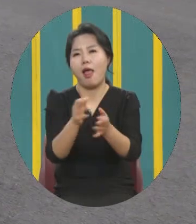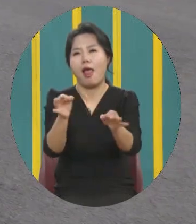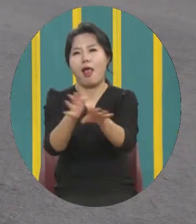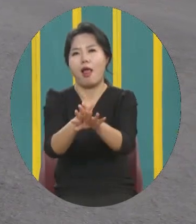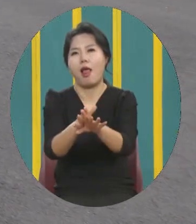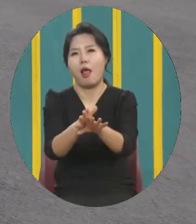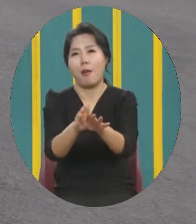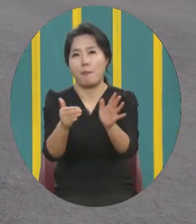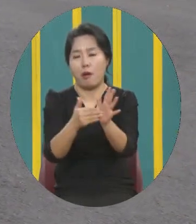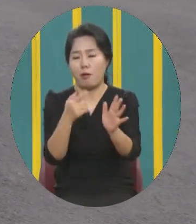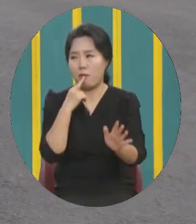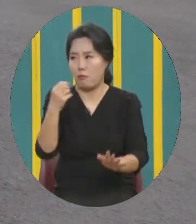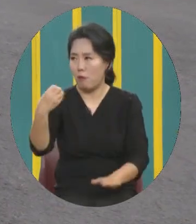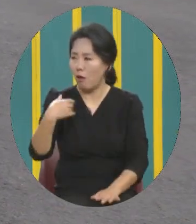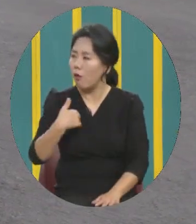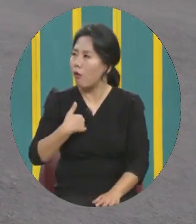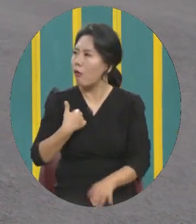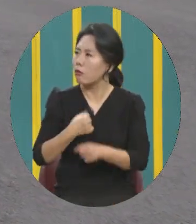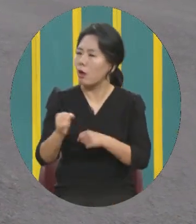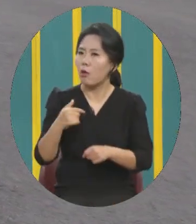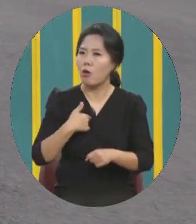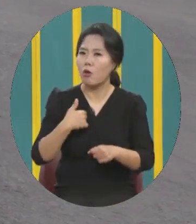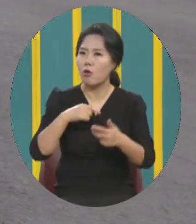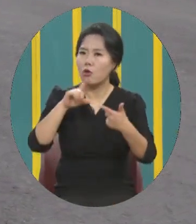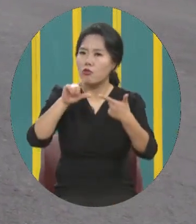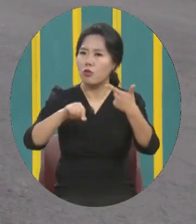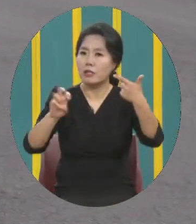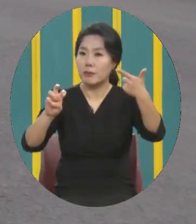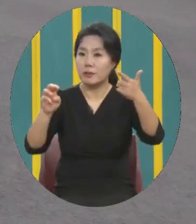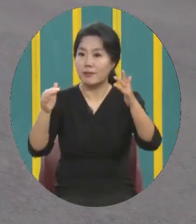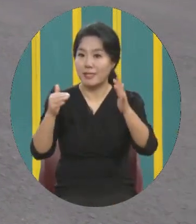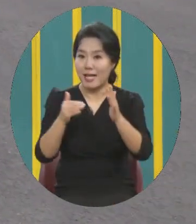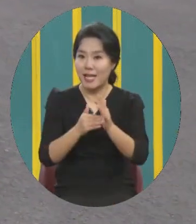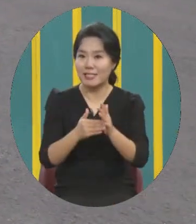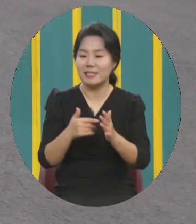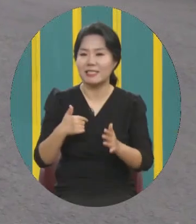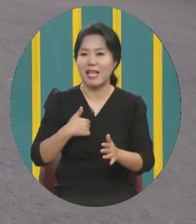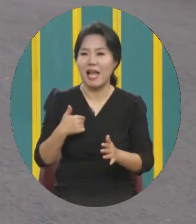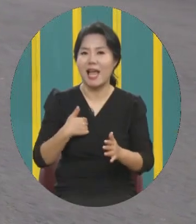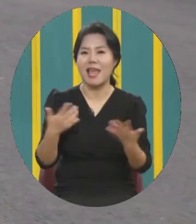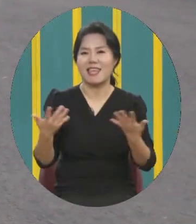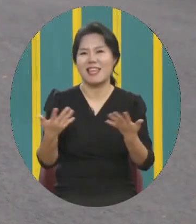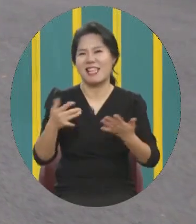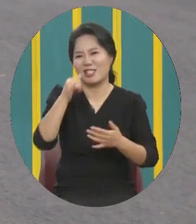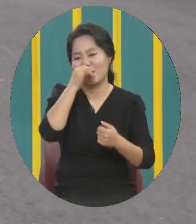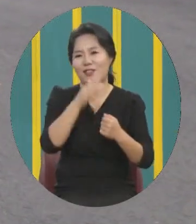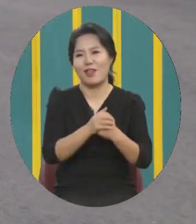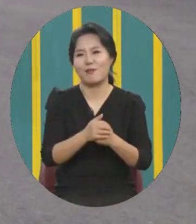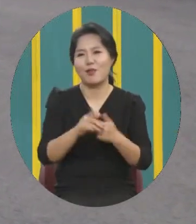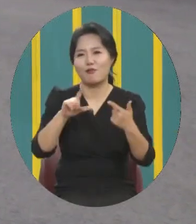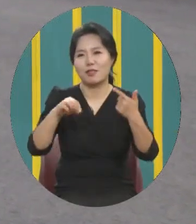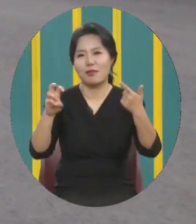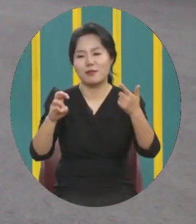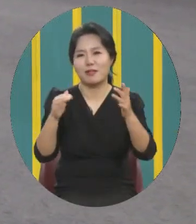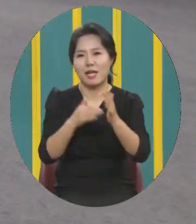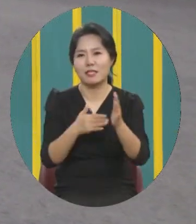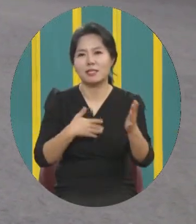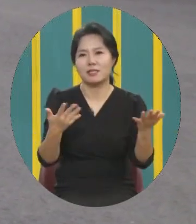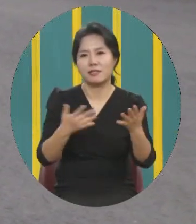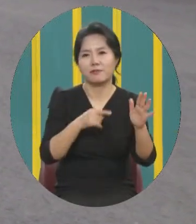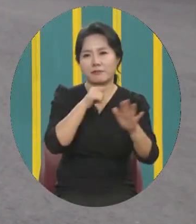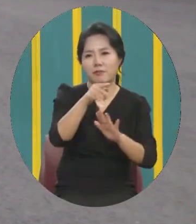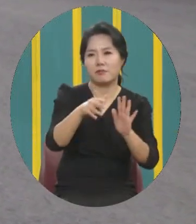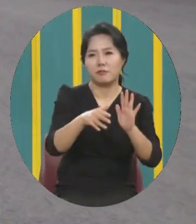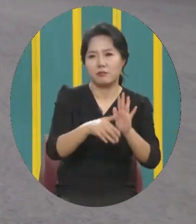굉장히 당혹스러웠거든요. 제가 6월 30일까지는 임기여가지고 6월 30일까지는 출근을 했으니까